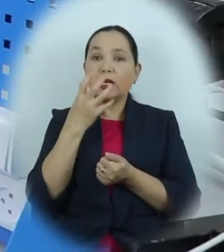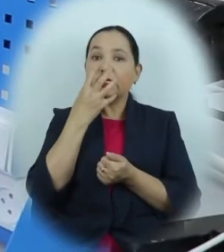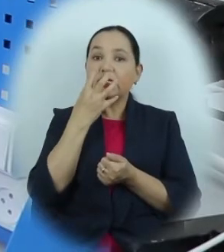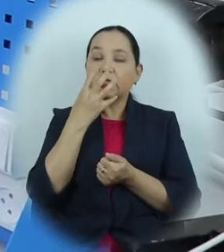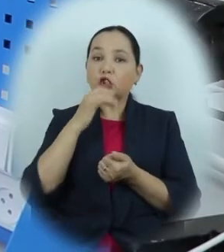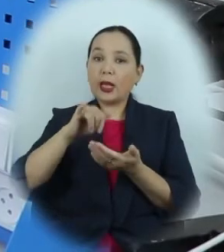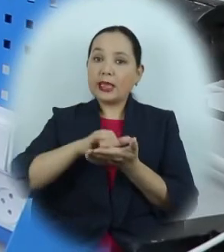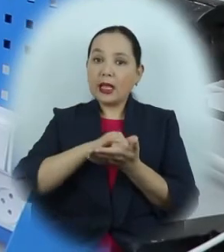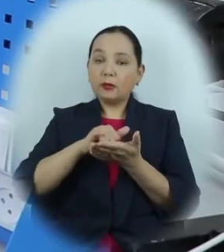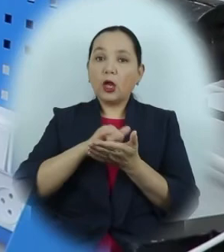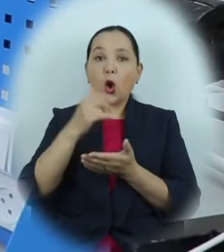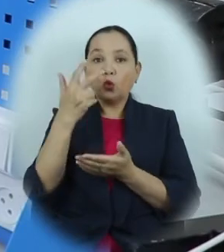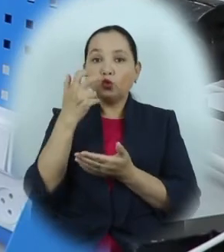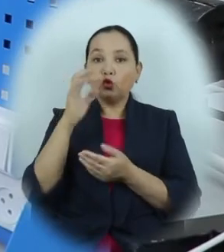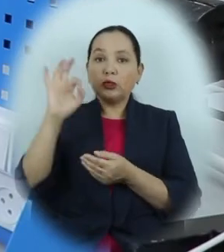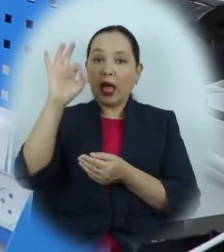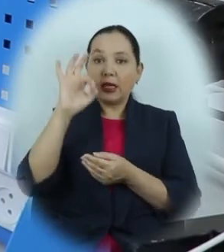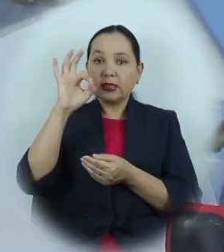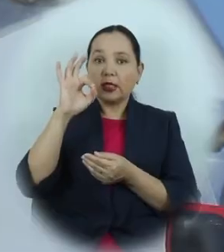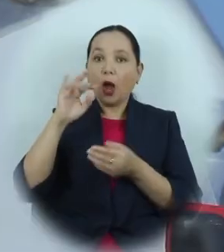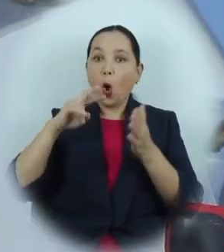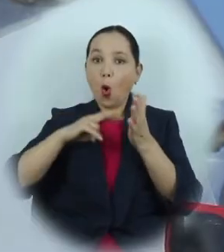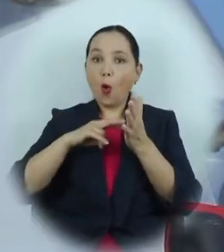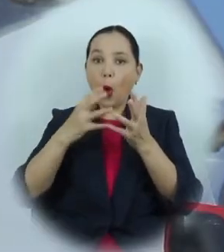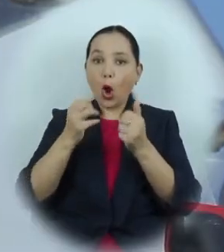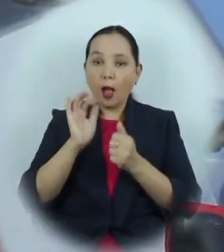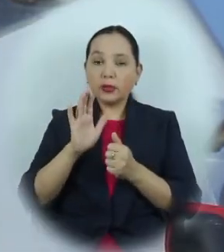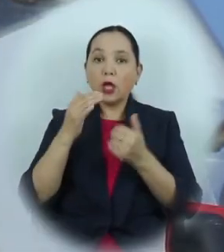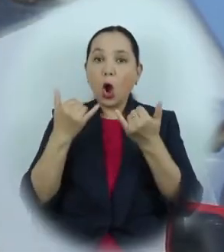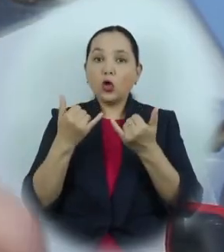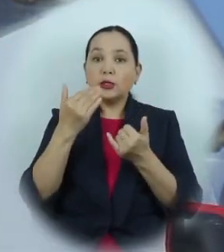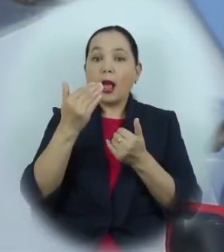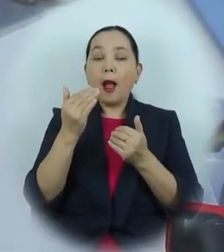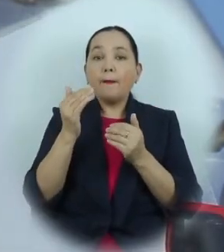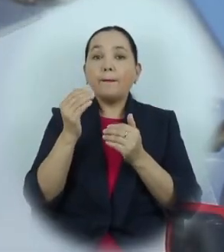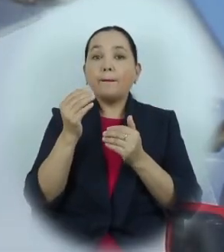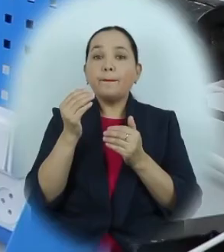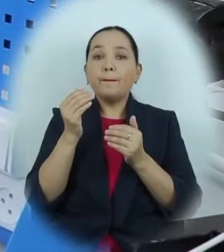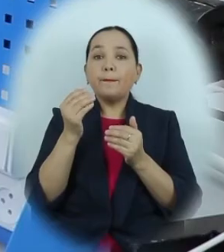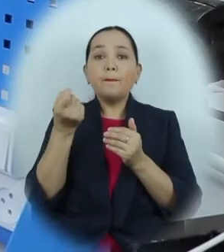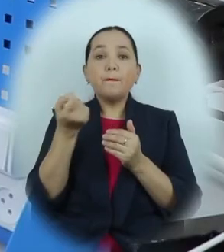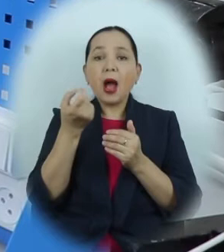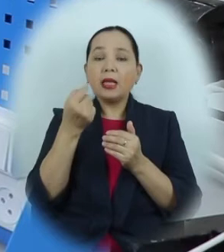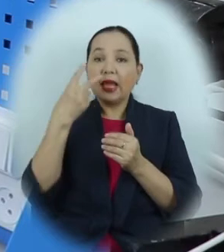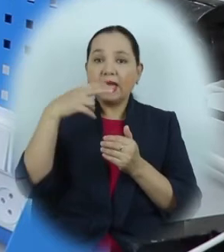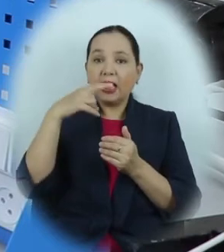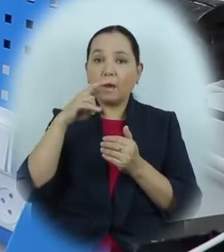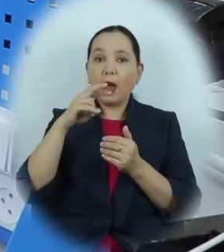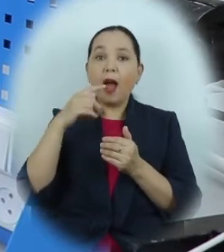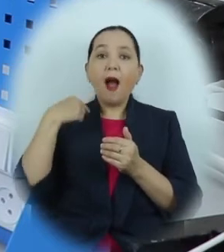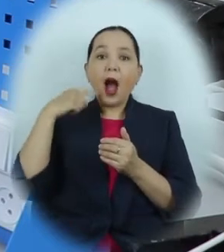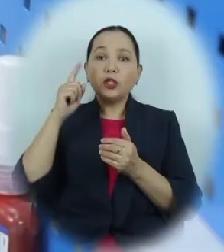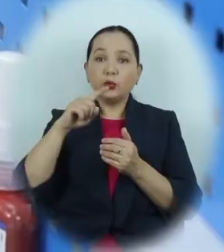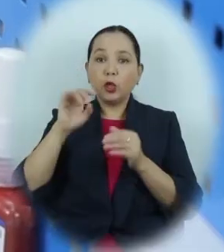isitish dazmolimizni 300 darajaga qo'yib olamiz. Bunda men sizlarga hozir eng mayda 20 hajmli turbamizni